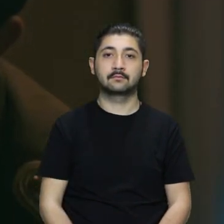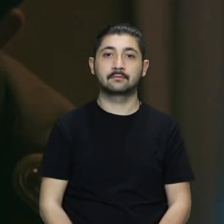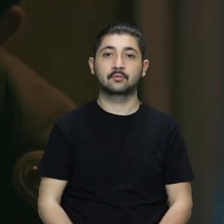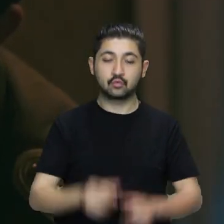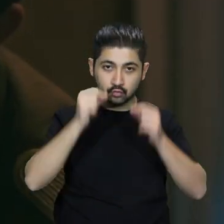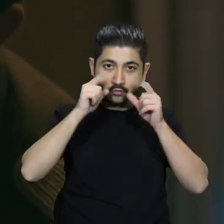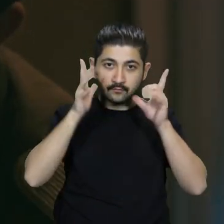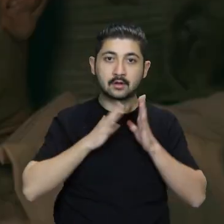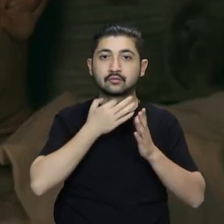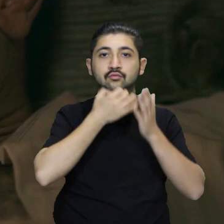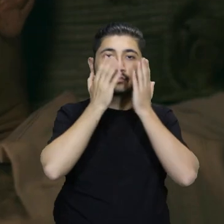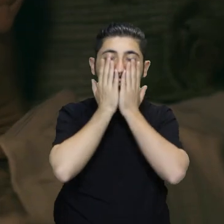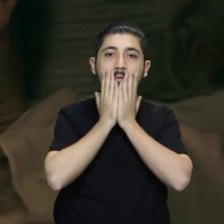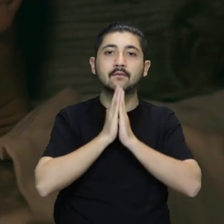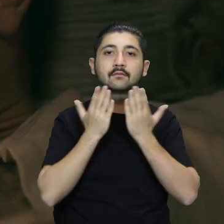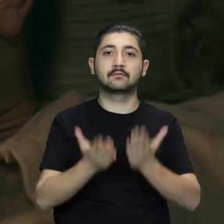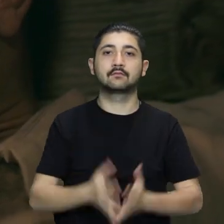Gözlerinizi açtınız çok şükür.